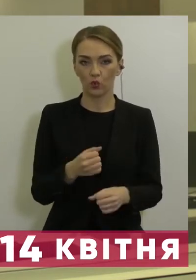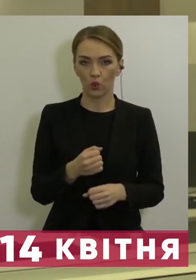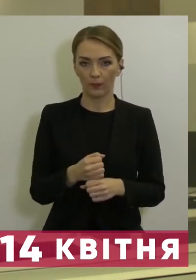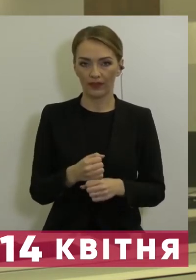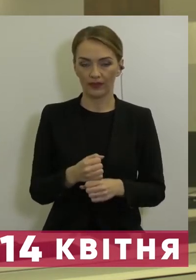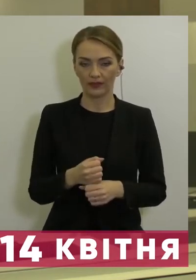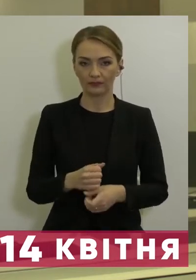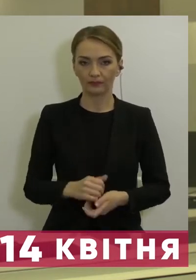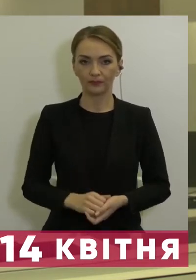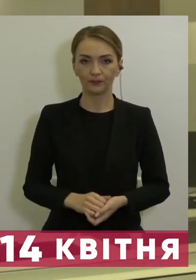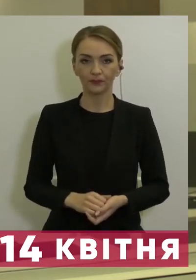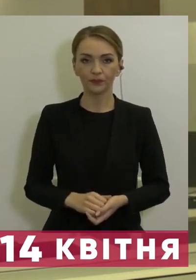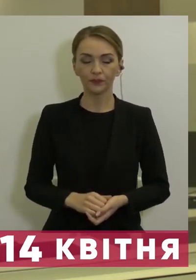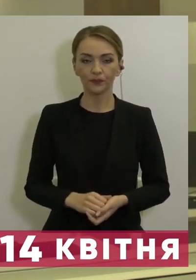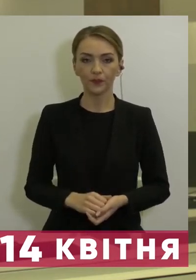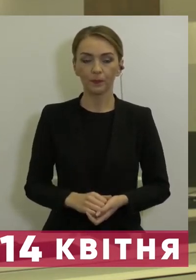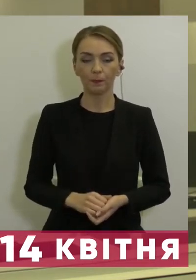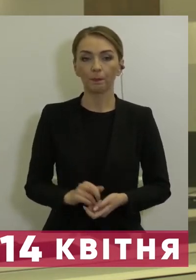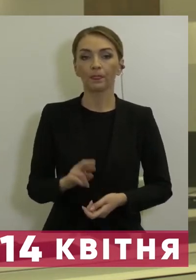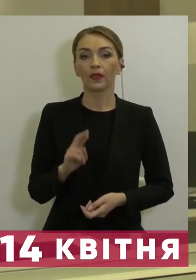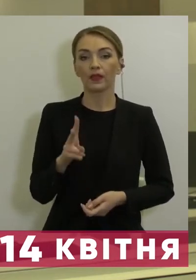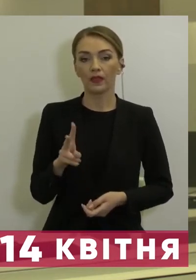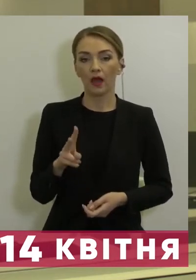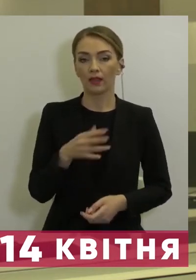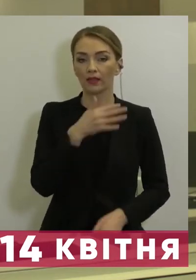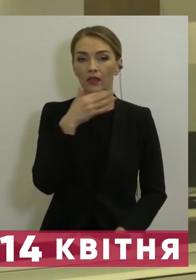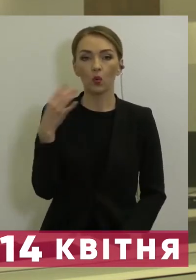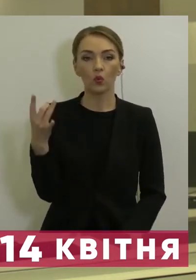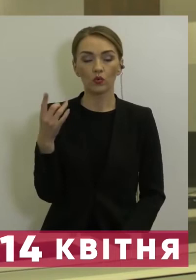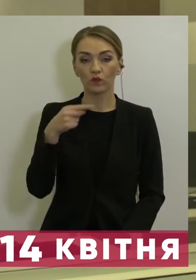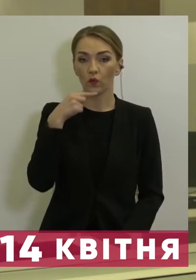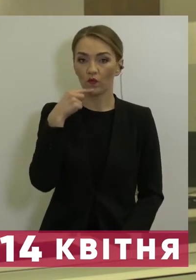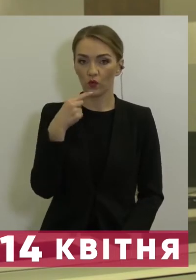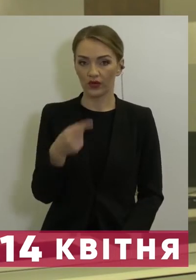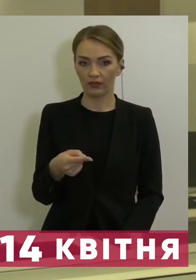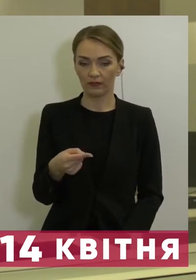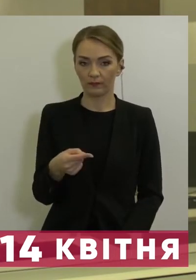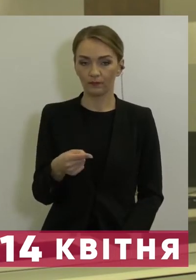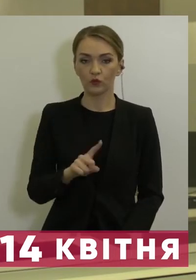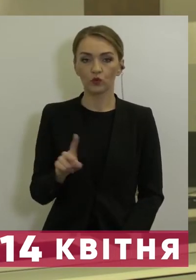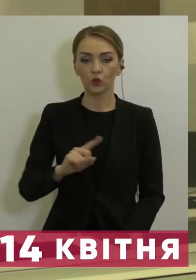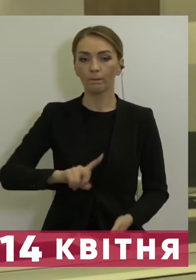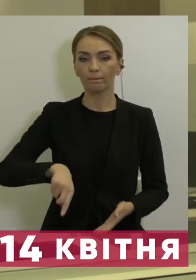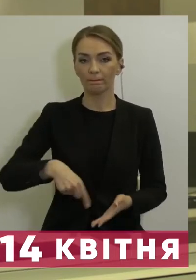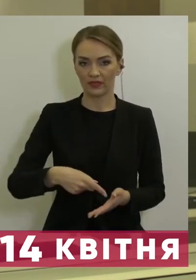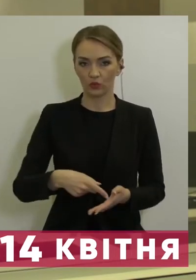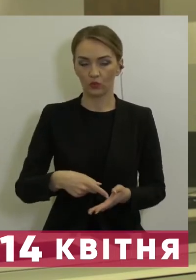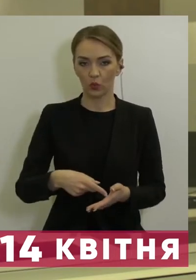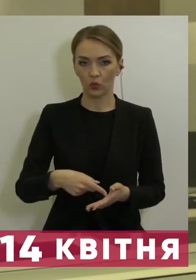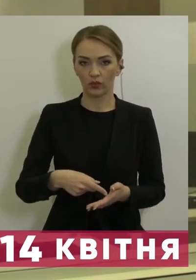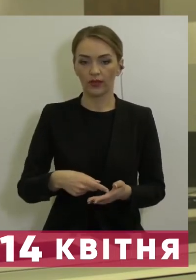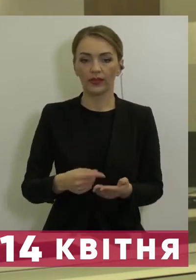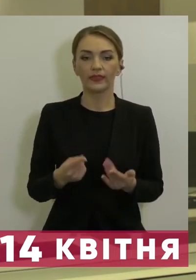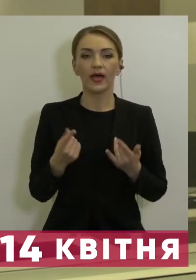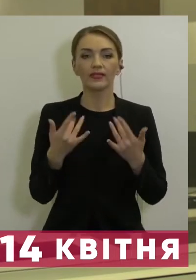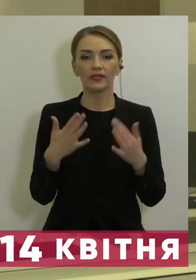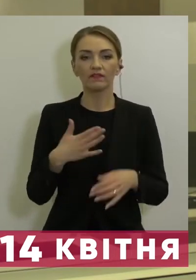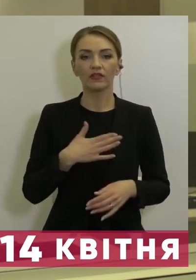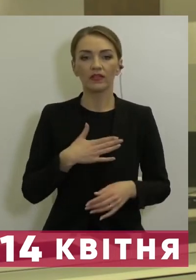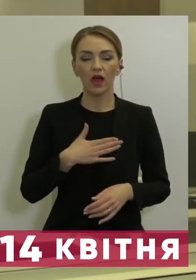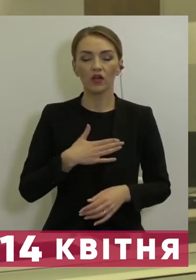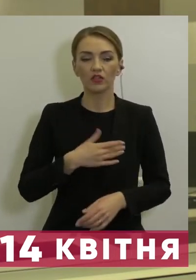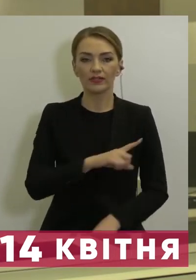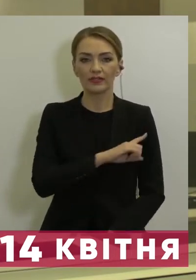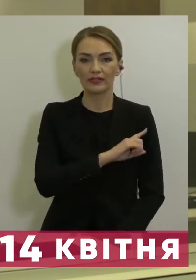робити. Як вже неодноразово говорив, що місто, наскільки в